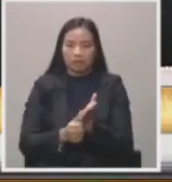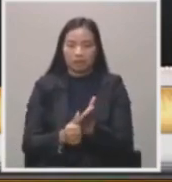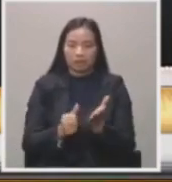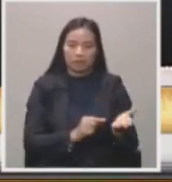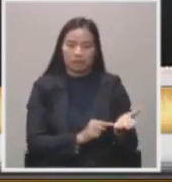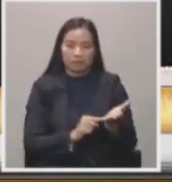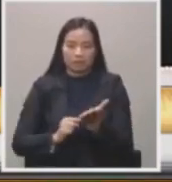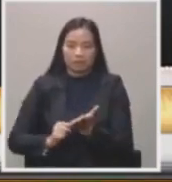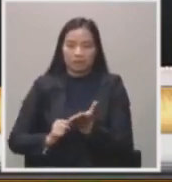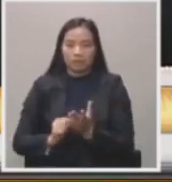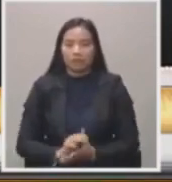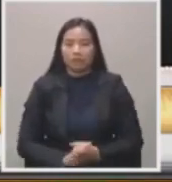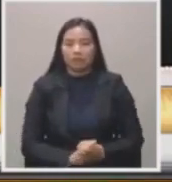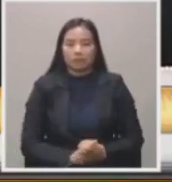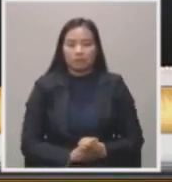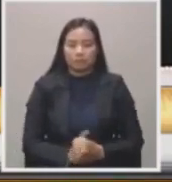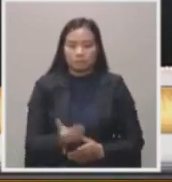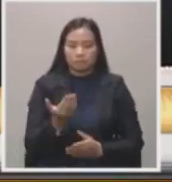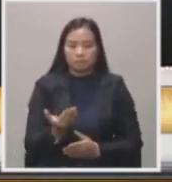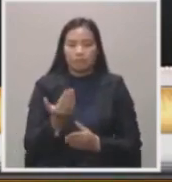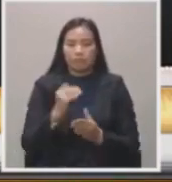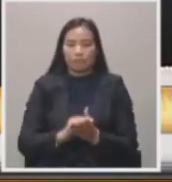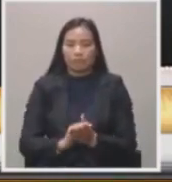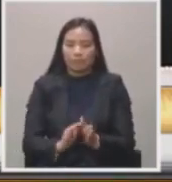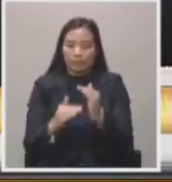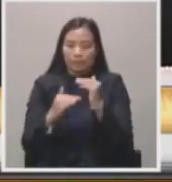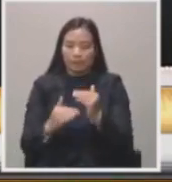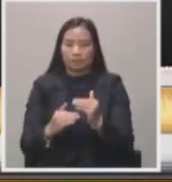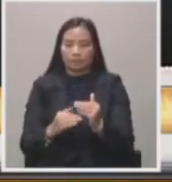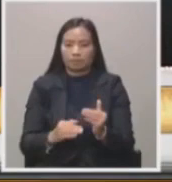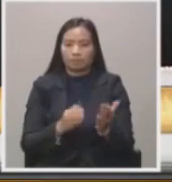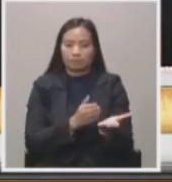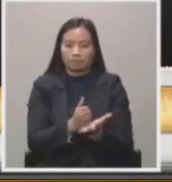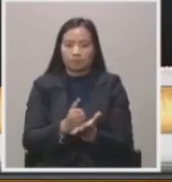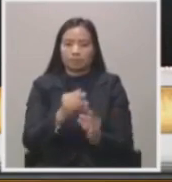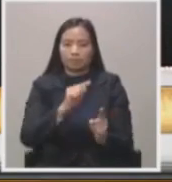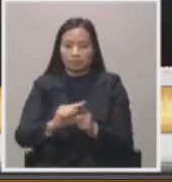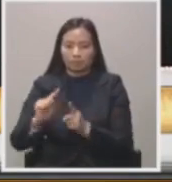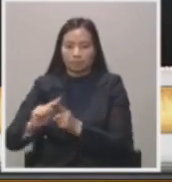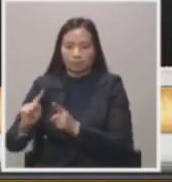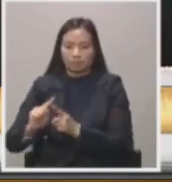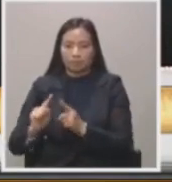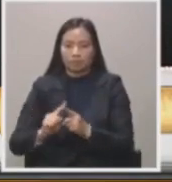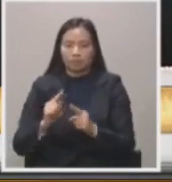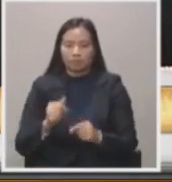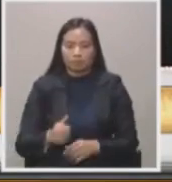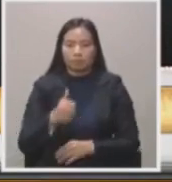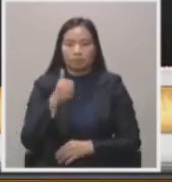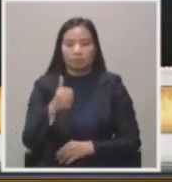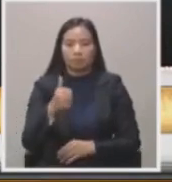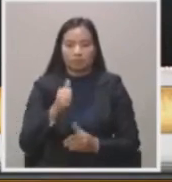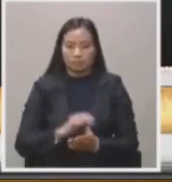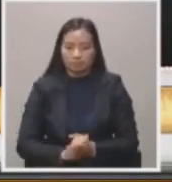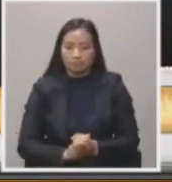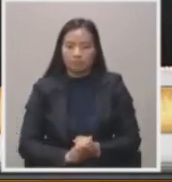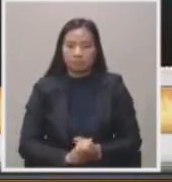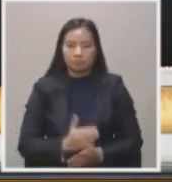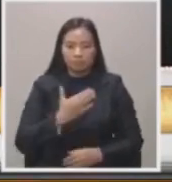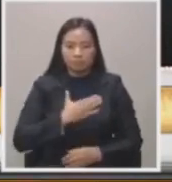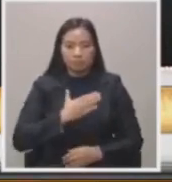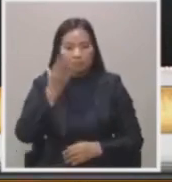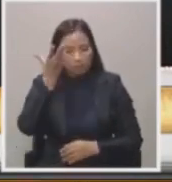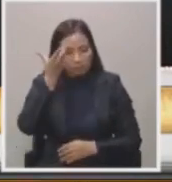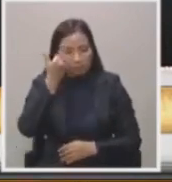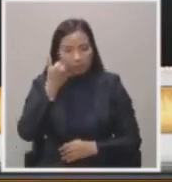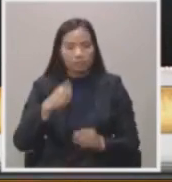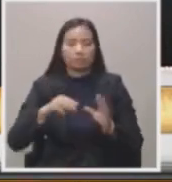การแก้ไขกฎหมายจะบอกว่าเราก็สามารถไปกำหนดด้านต่างๆได้ในภายหลังแต่ผมคิดว่าหลักประกันที่สำคั